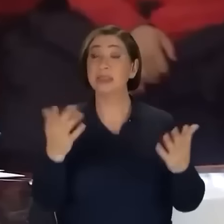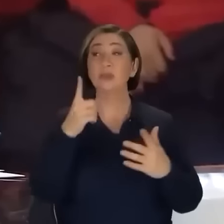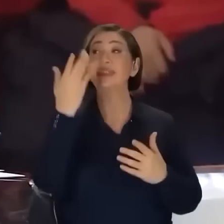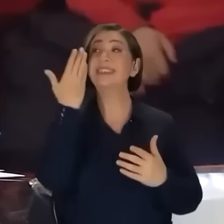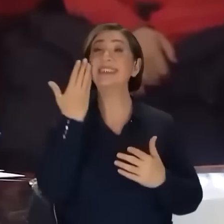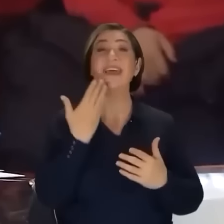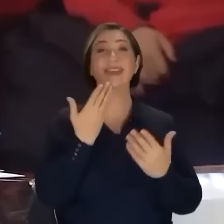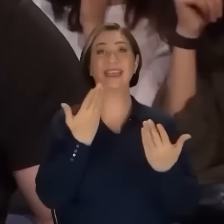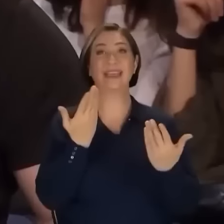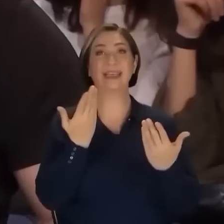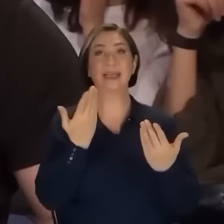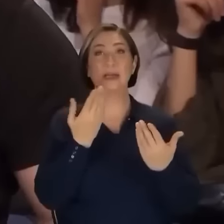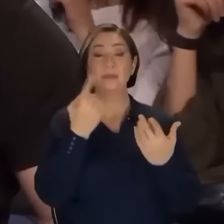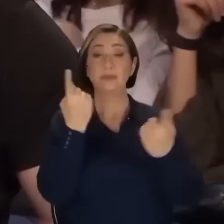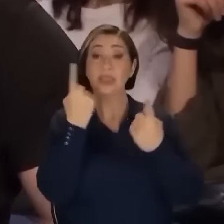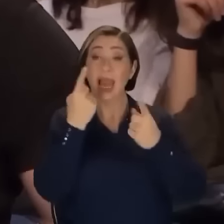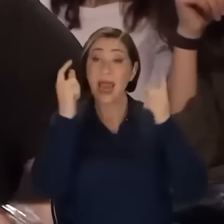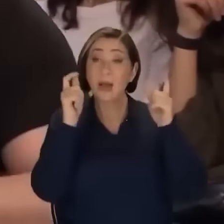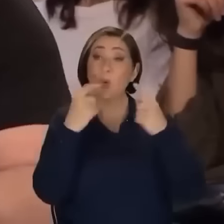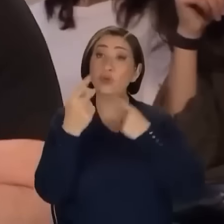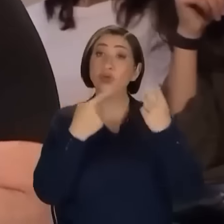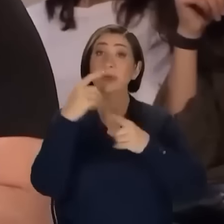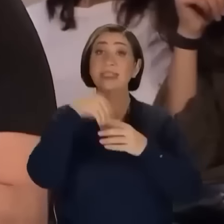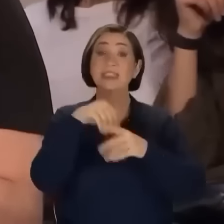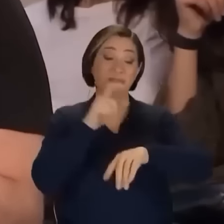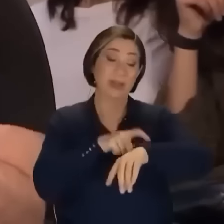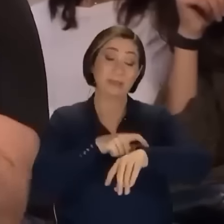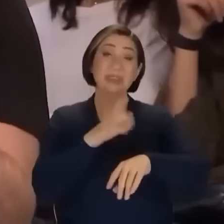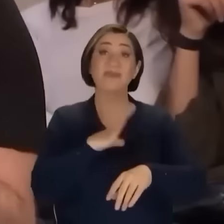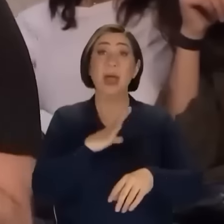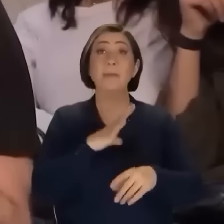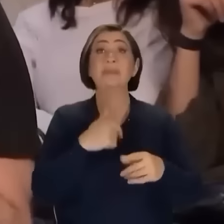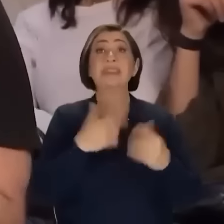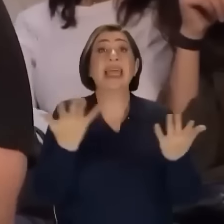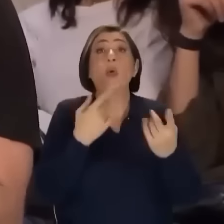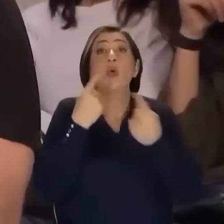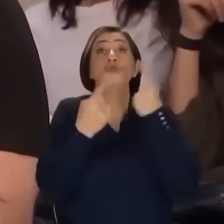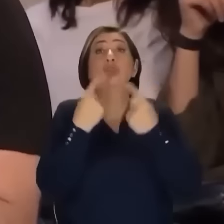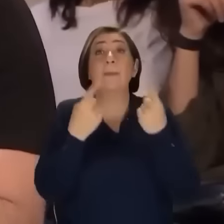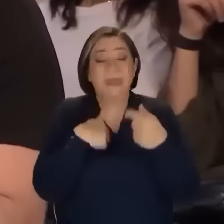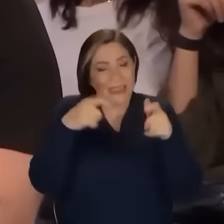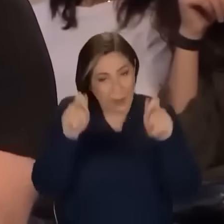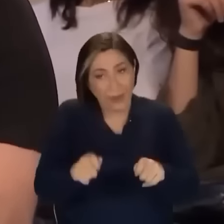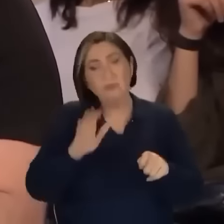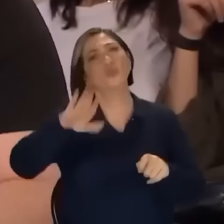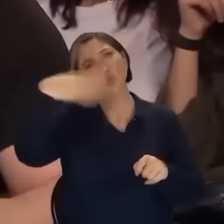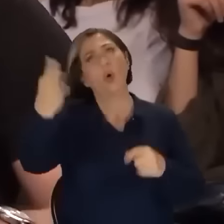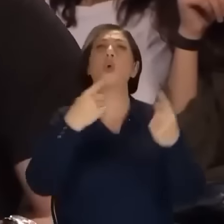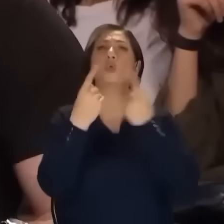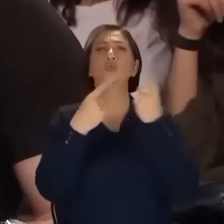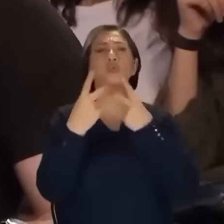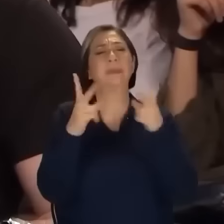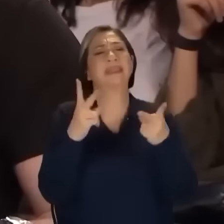zevke hitap eden bir şeyler üzerine konuşmak için vaktimiz var Ayrıca biz niye konuşalım ki biz yapalım sonra konuşulur